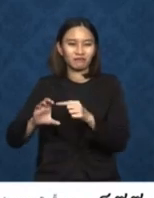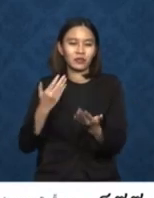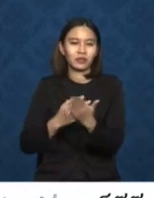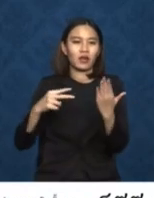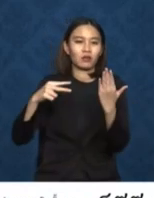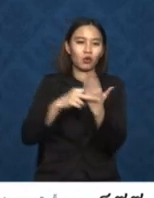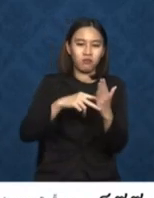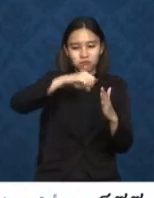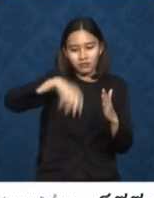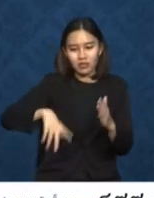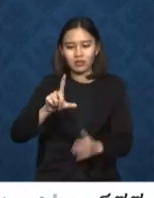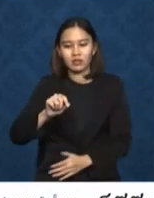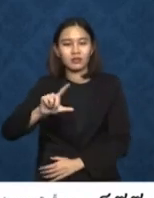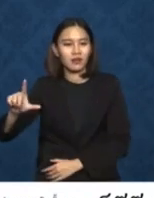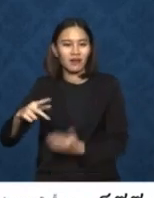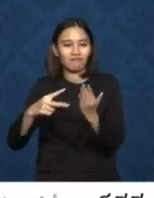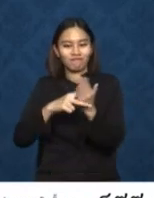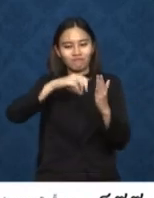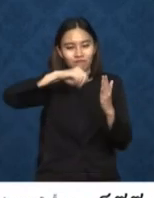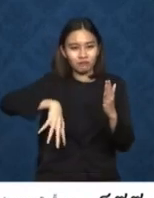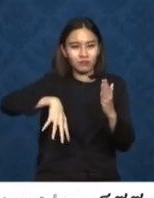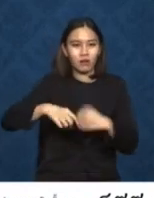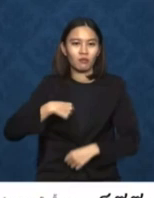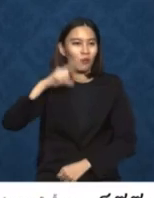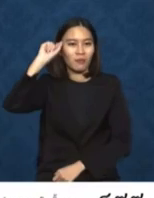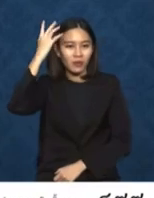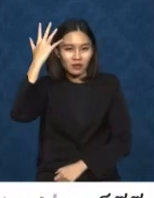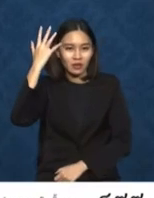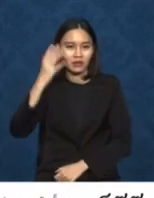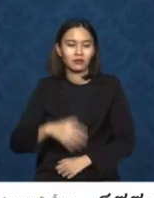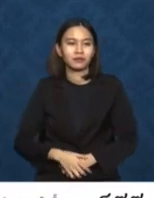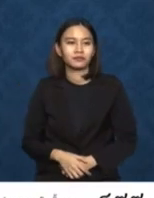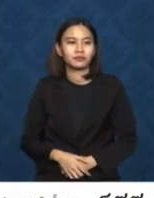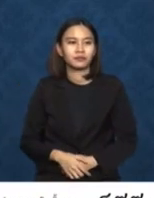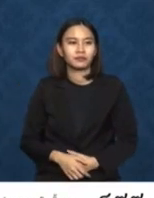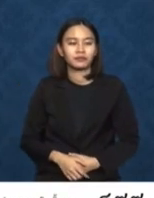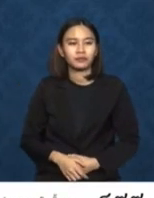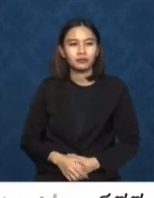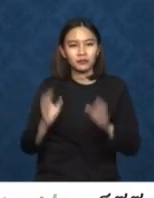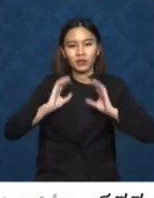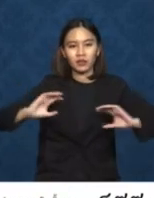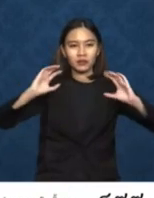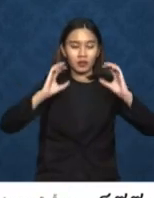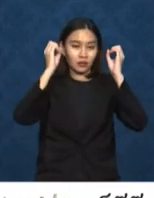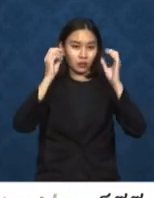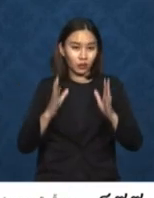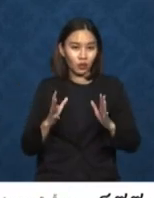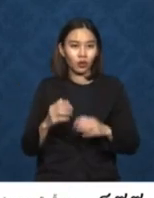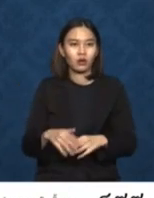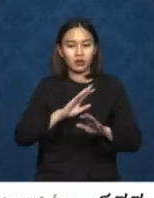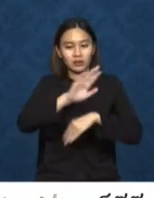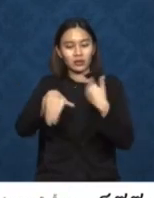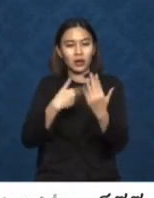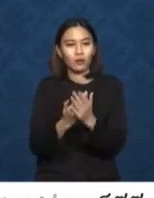งประมาณตันี้ไป 20 ลานบาทผมไมเข้าใจจจคัทประทานคลาชการคู่มจำน